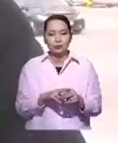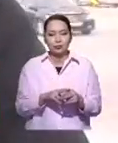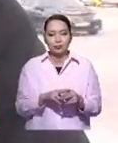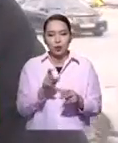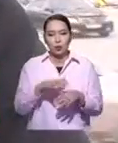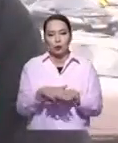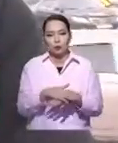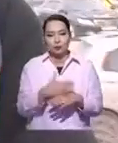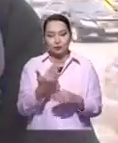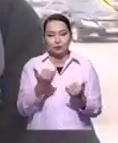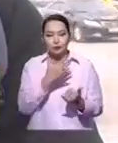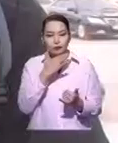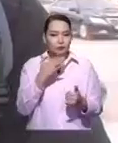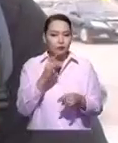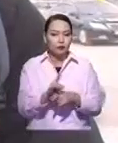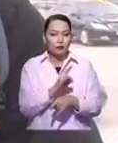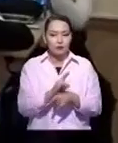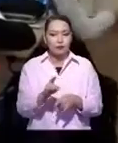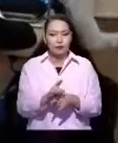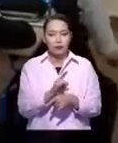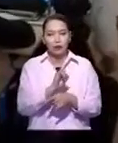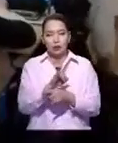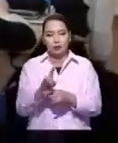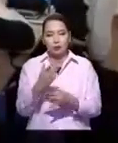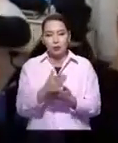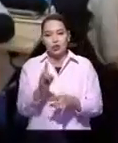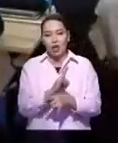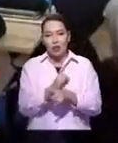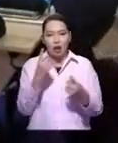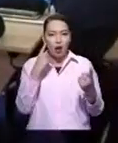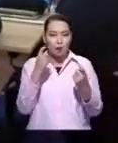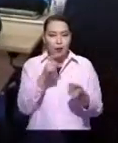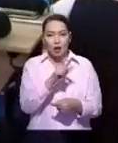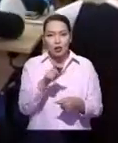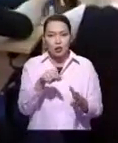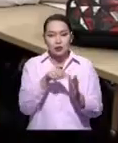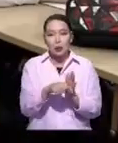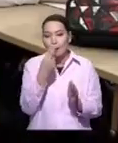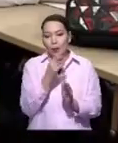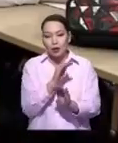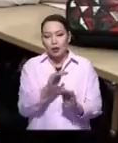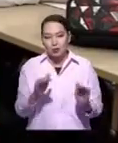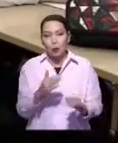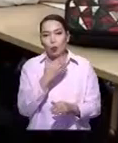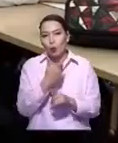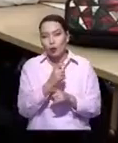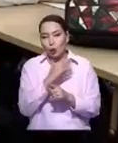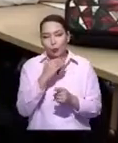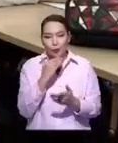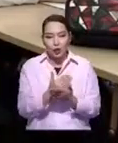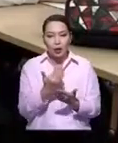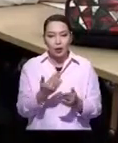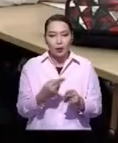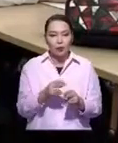қандай ақпарат фильтр болу керек әр адамда. Жалған ақпарат тарататындардың арасында кәмелетке толмаған бала көп. Олар әдетте мұндай